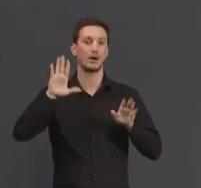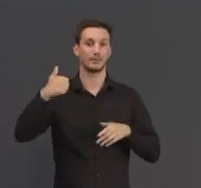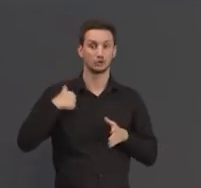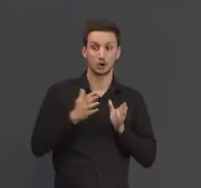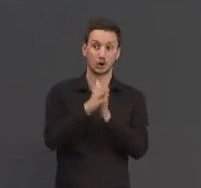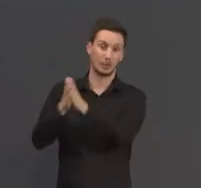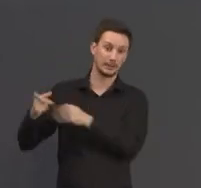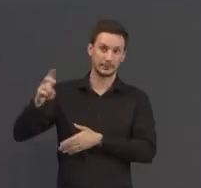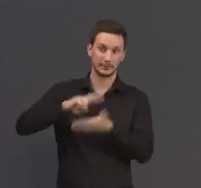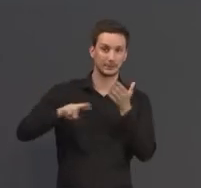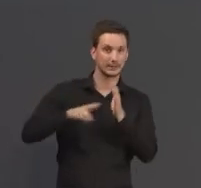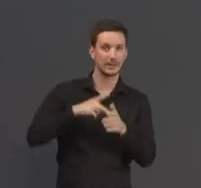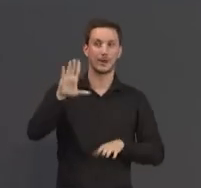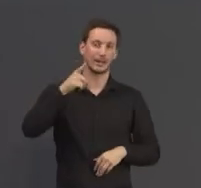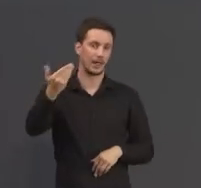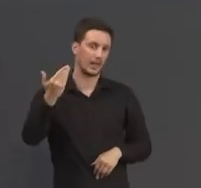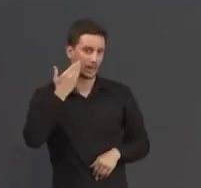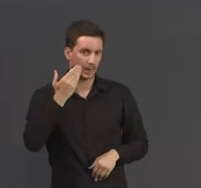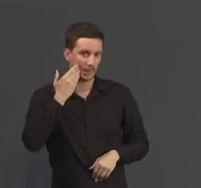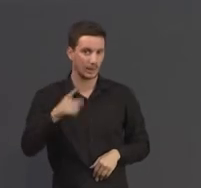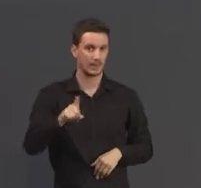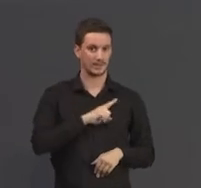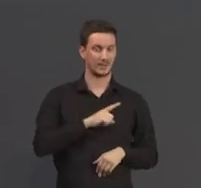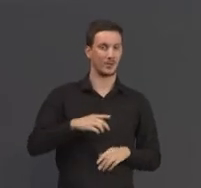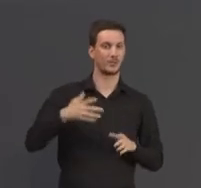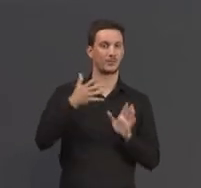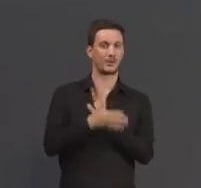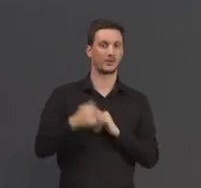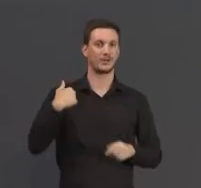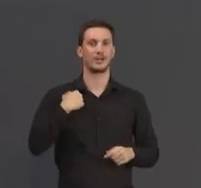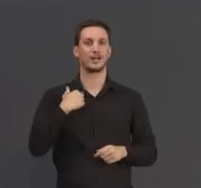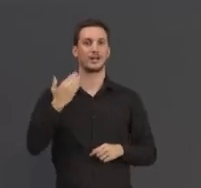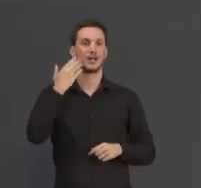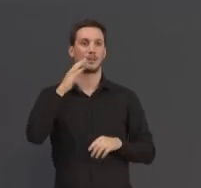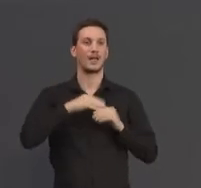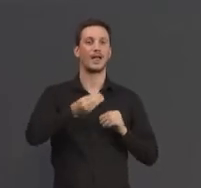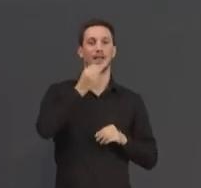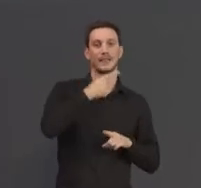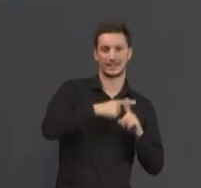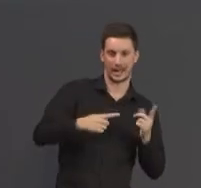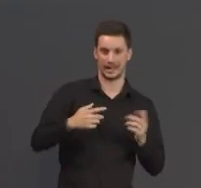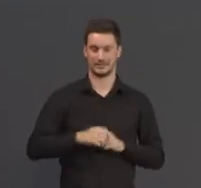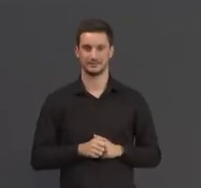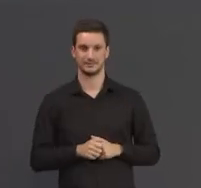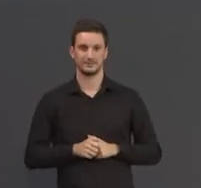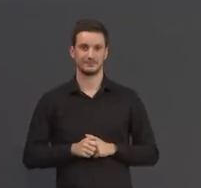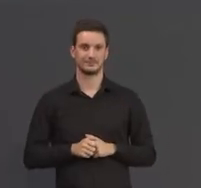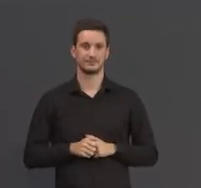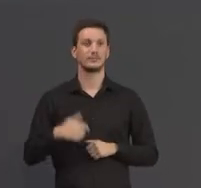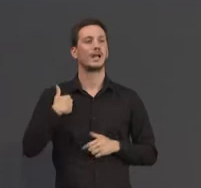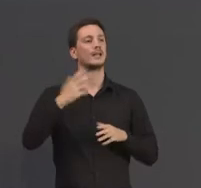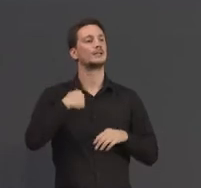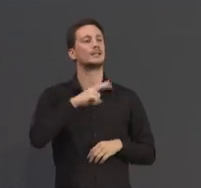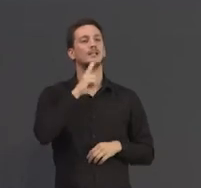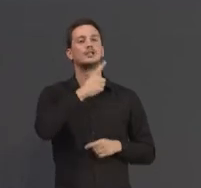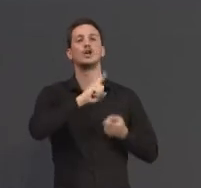companys britànics encara se'n riuen de la importància que dono a fer un bon àpat per dinar cada dia. Us vull comentar